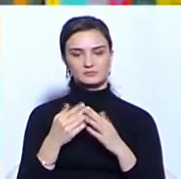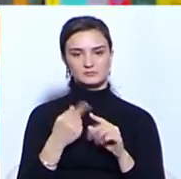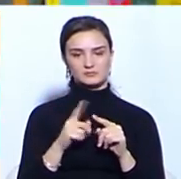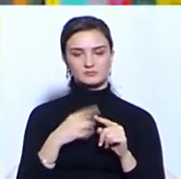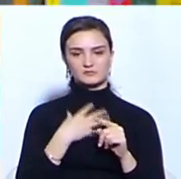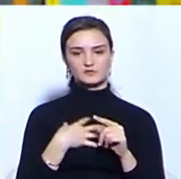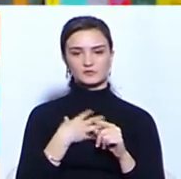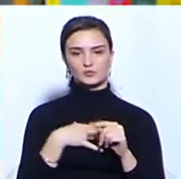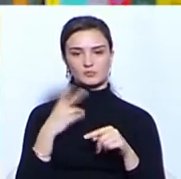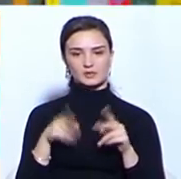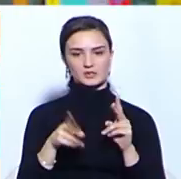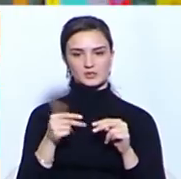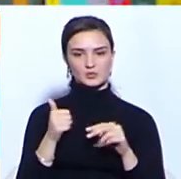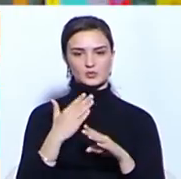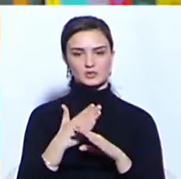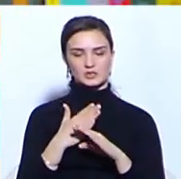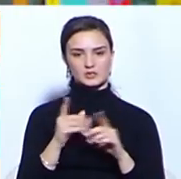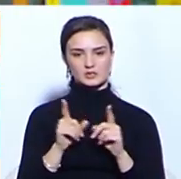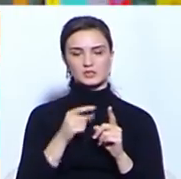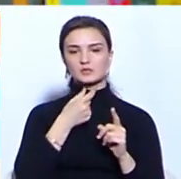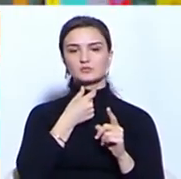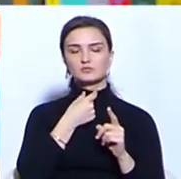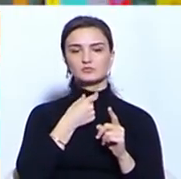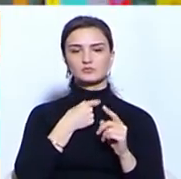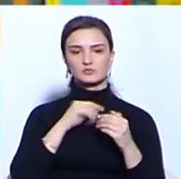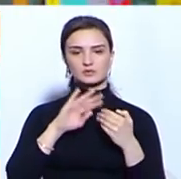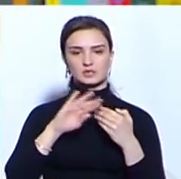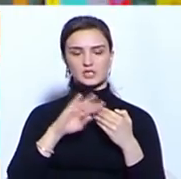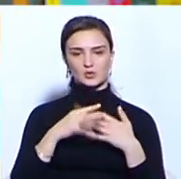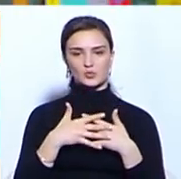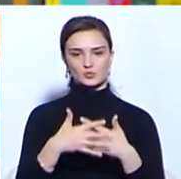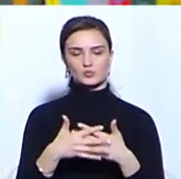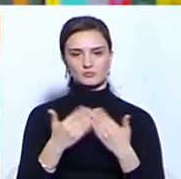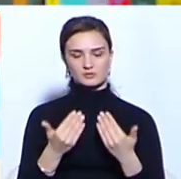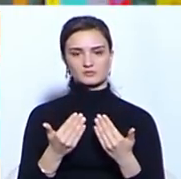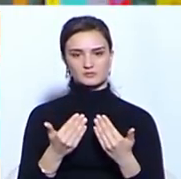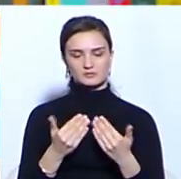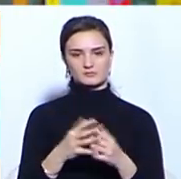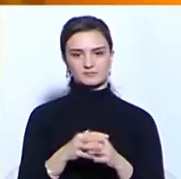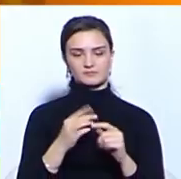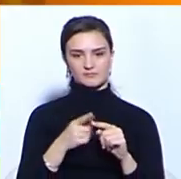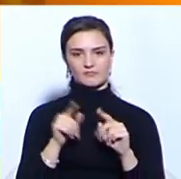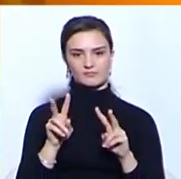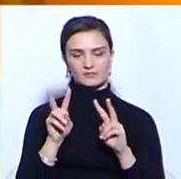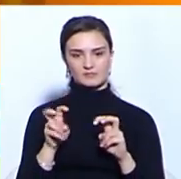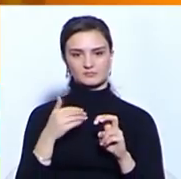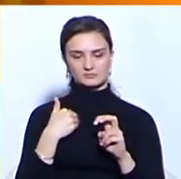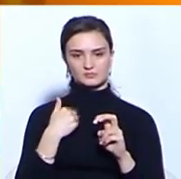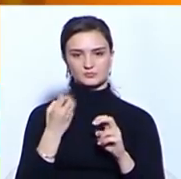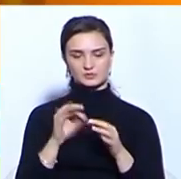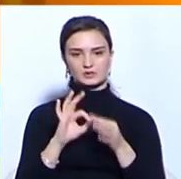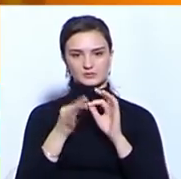ისეთი მნიშვნელოვანი ოპერაცია, როგორიც არის საშლოსნოს გარე ორსულობისათვის. დიახ, აი ამ თემაზე მინდა რომ